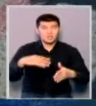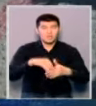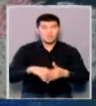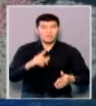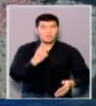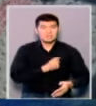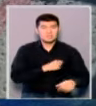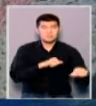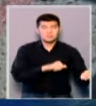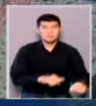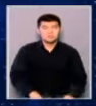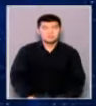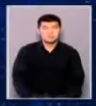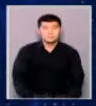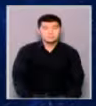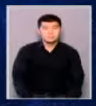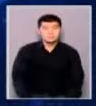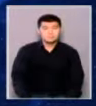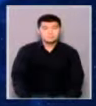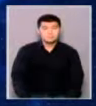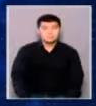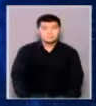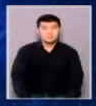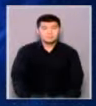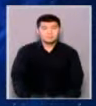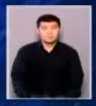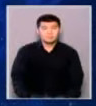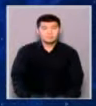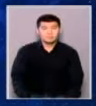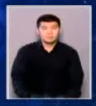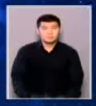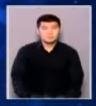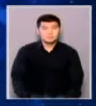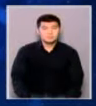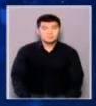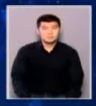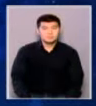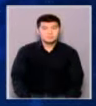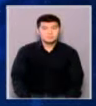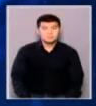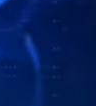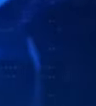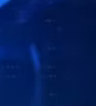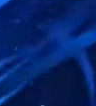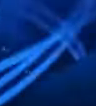рядах вооруженных сил. Сагындык Коноргүлү, Айымгүл Харулина, телеканал «Атырау».